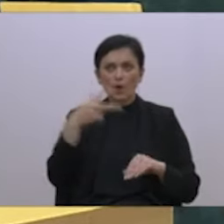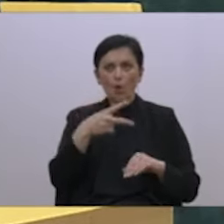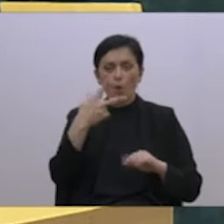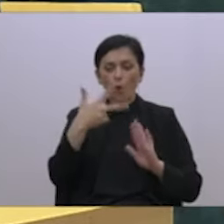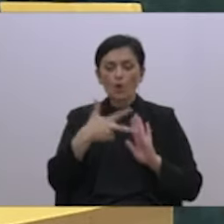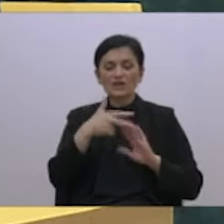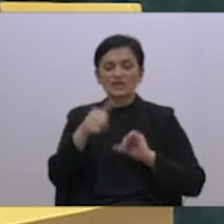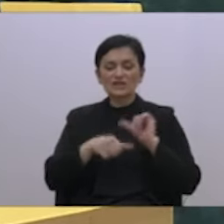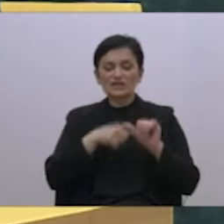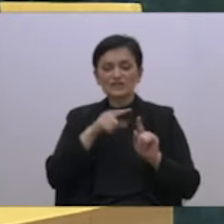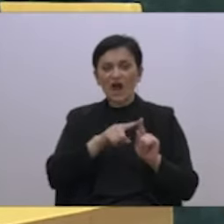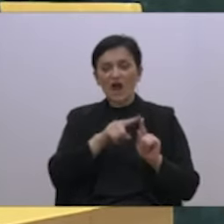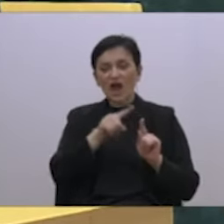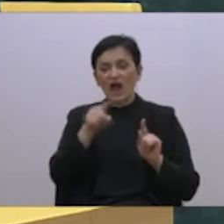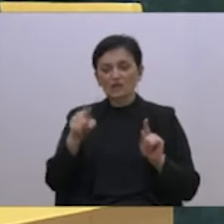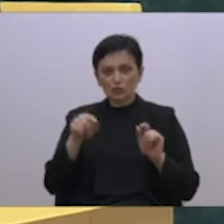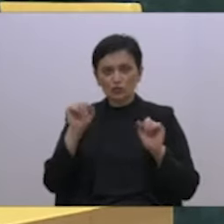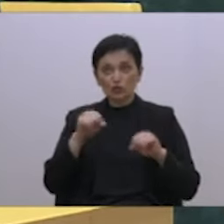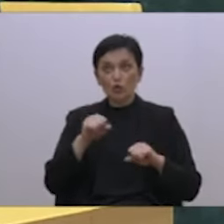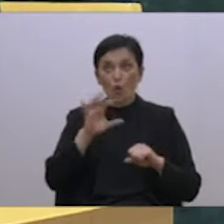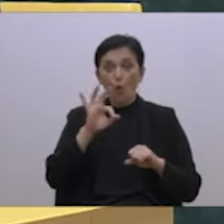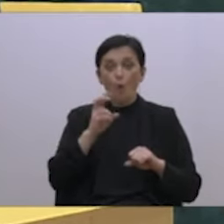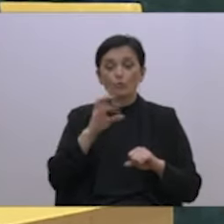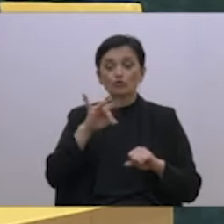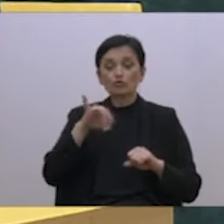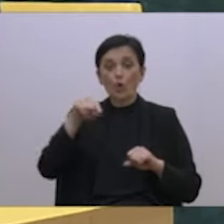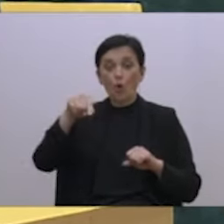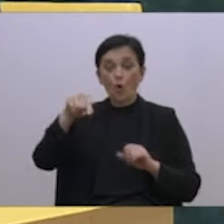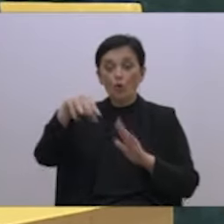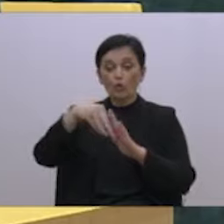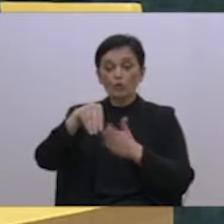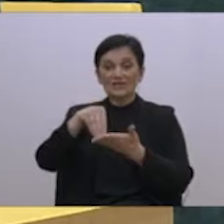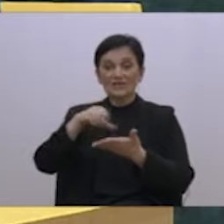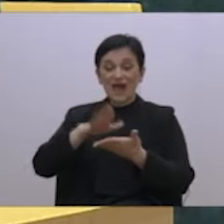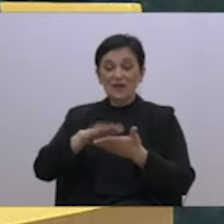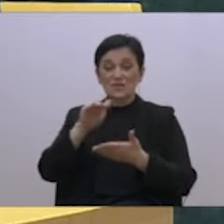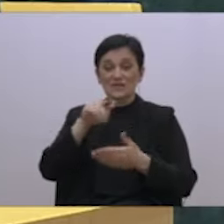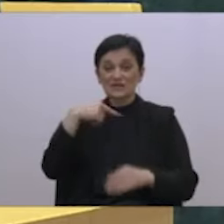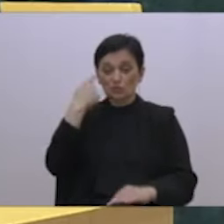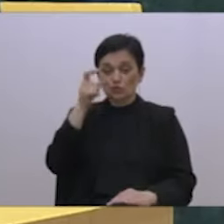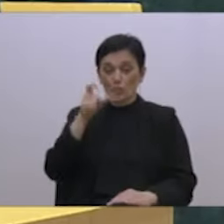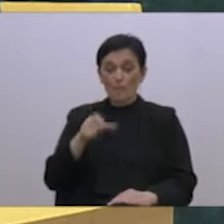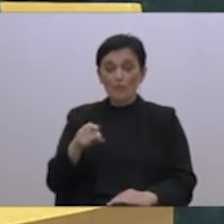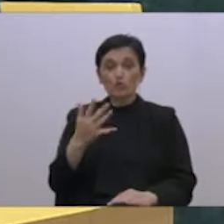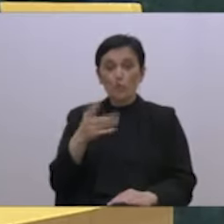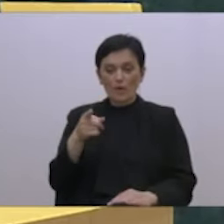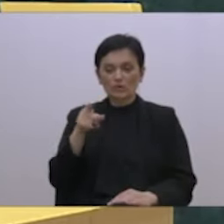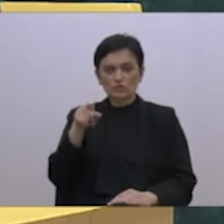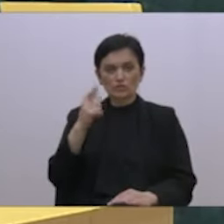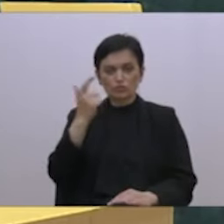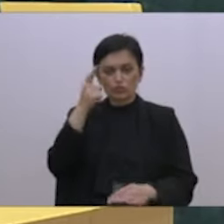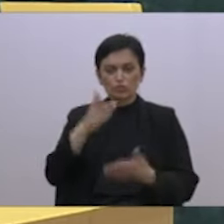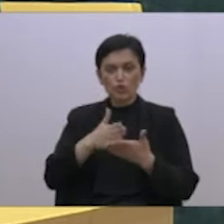2028 წლის განმავლობაში შეუძლია ოფშორში დარეგისტრირებულ ფიზიკურ პირს, რომელიც ფლობს იქ